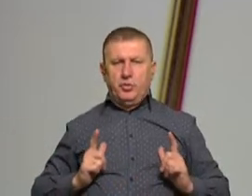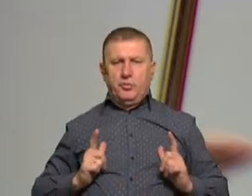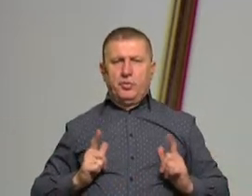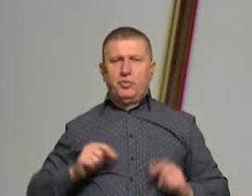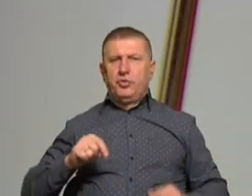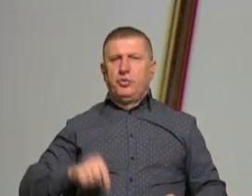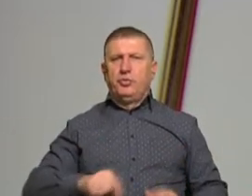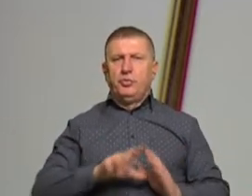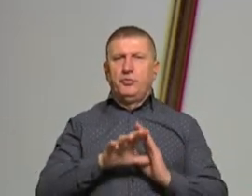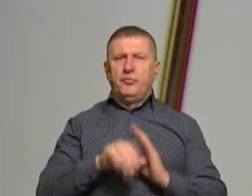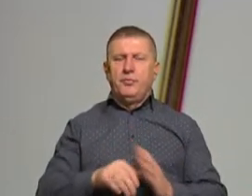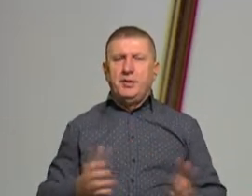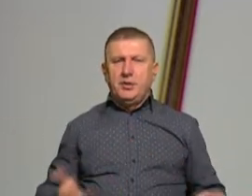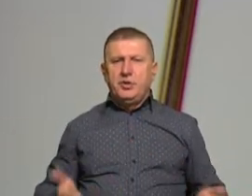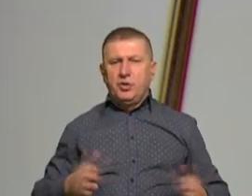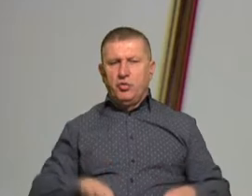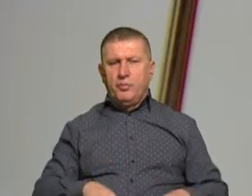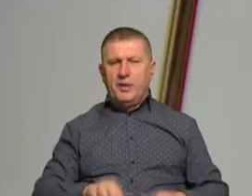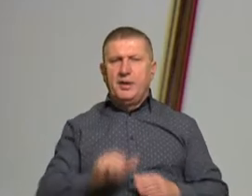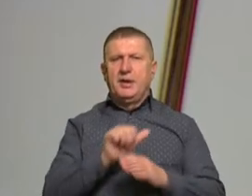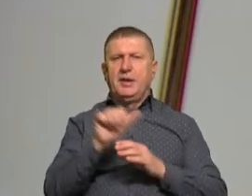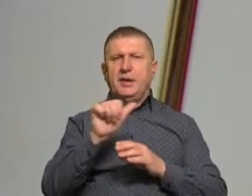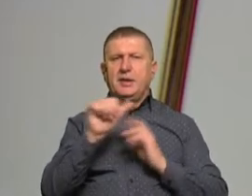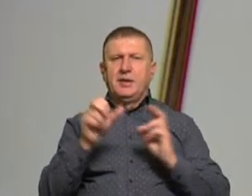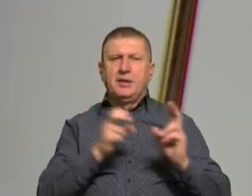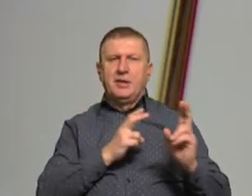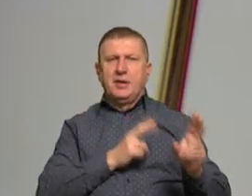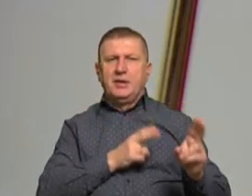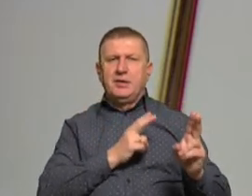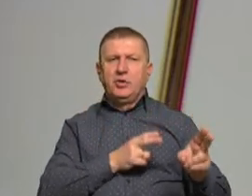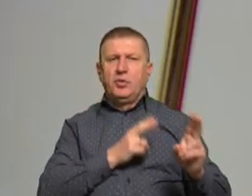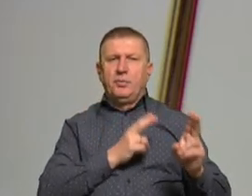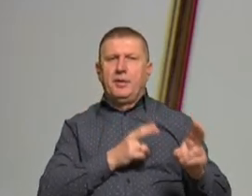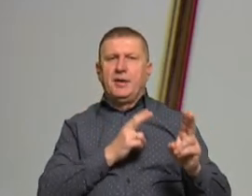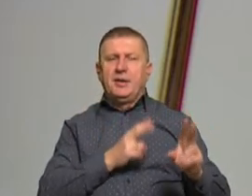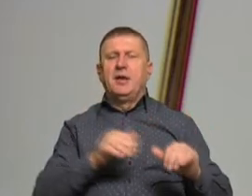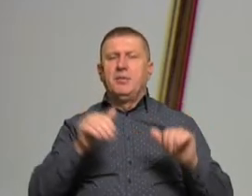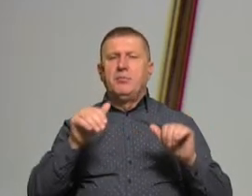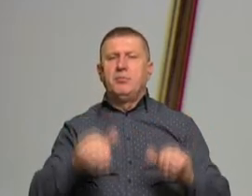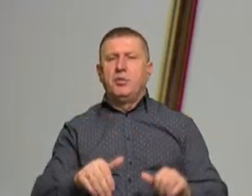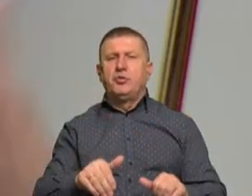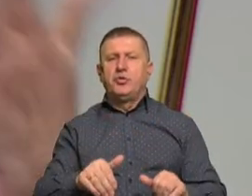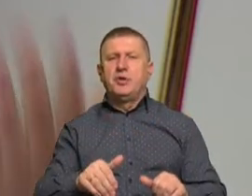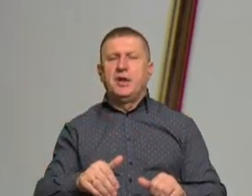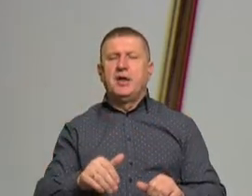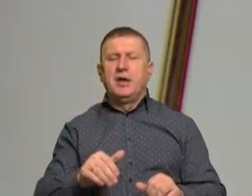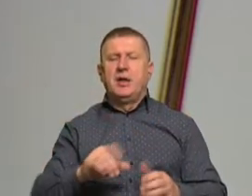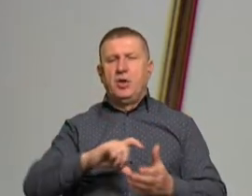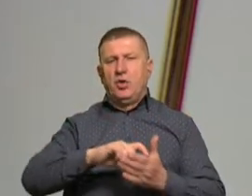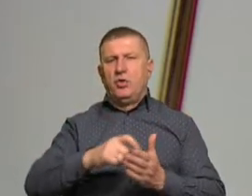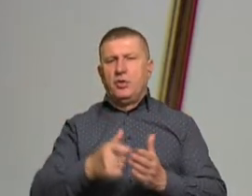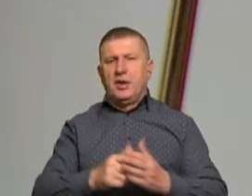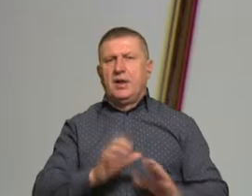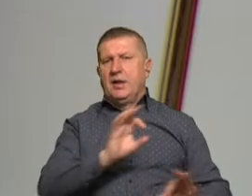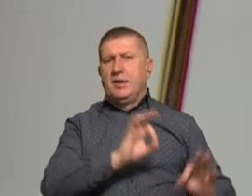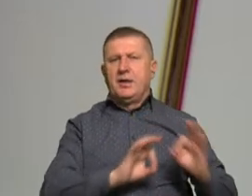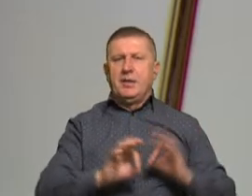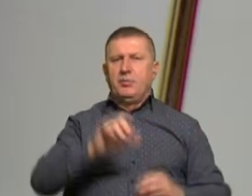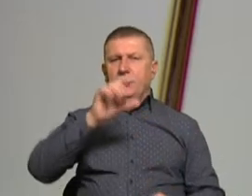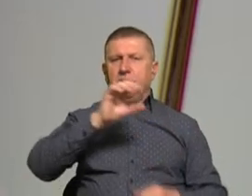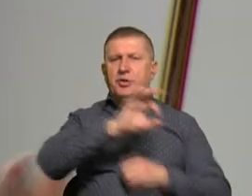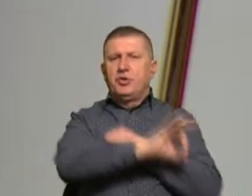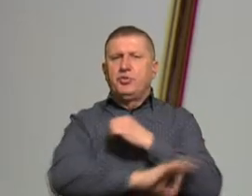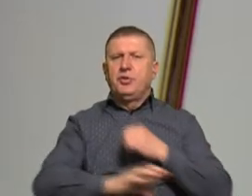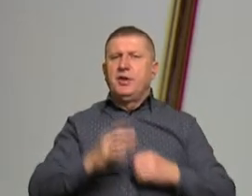upadają. Zgadzam się z tym, że ulicę 11 listopada można ożywić chociażby programem Lokal za remont, bo studenci również mówią o tym,